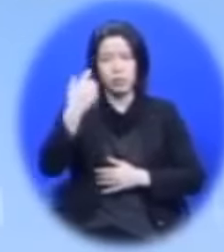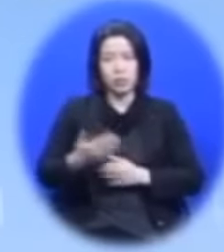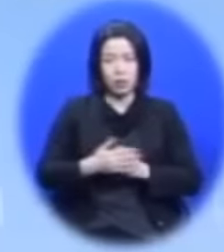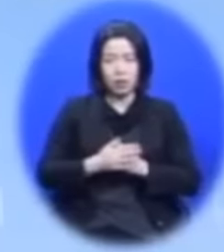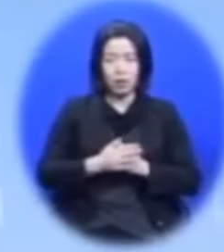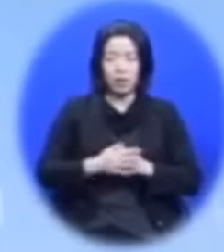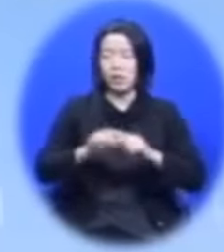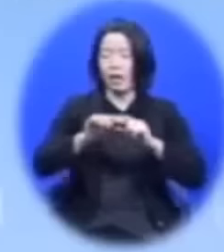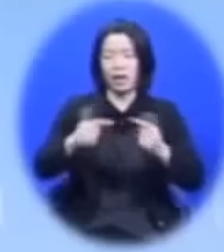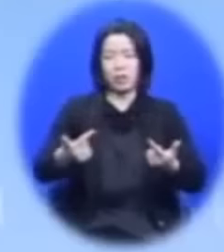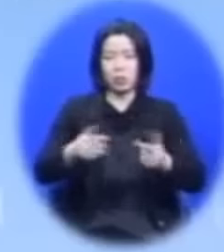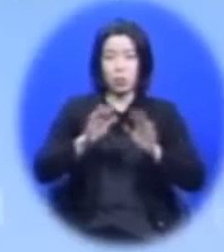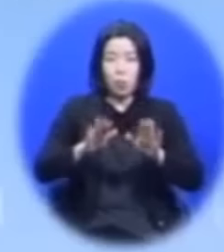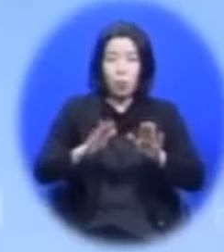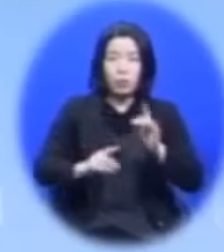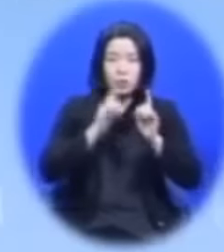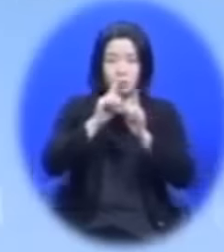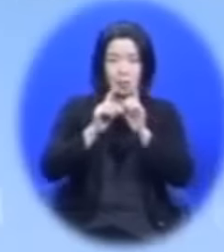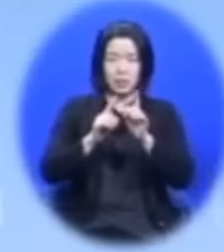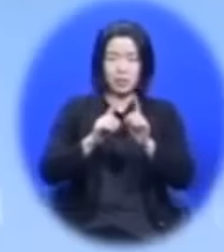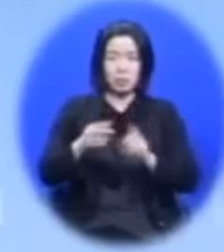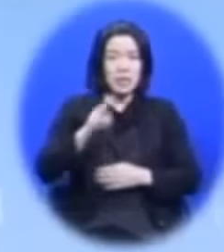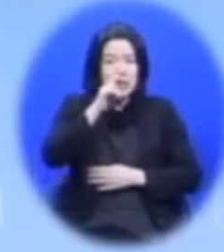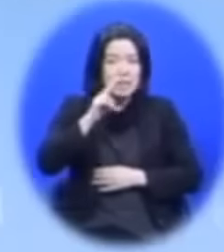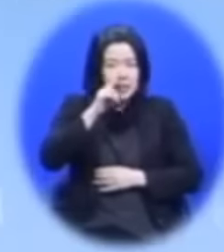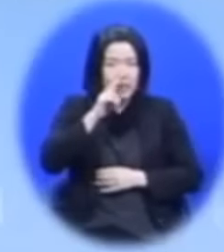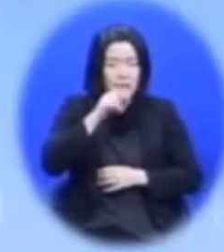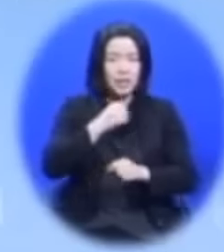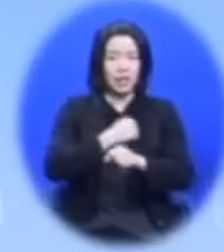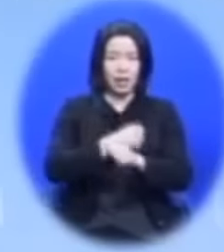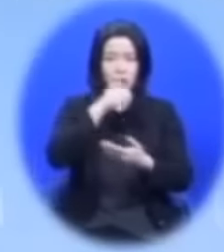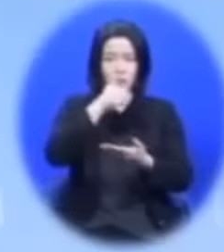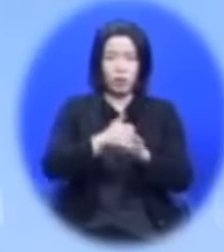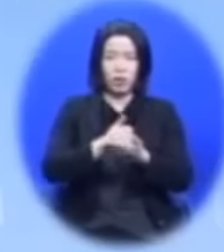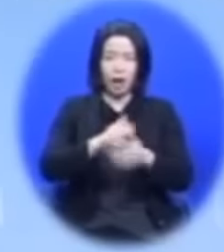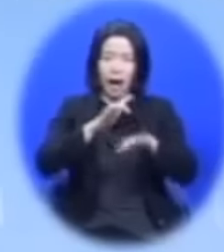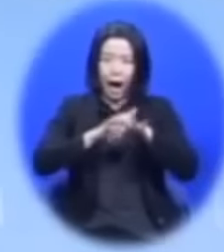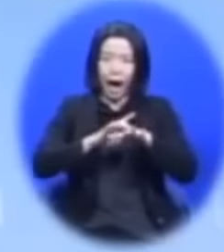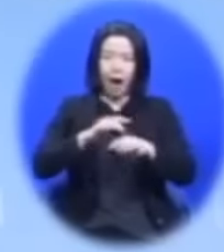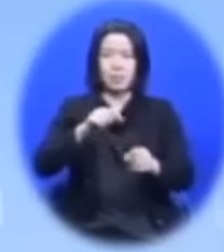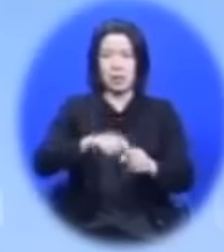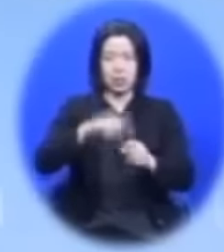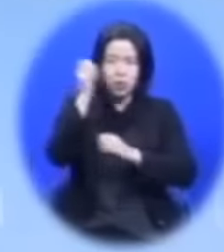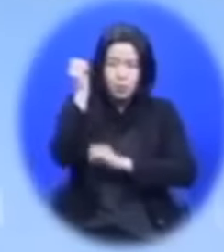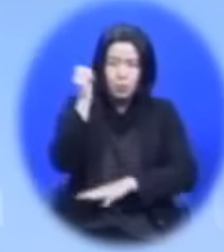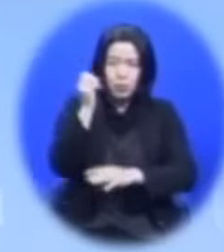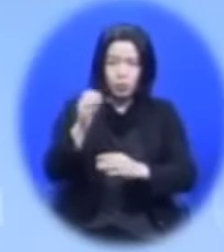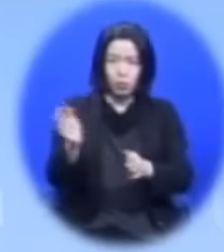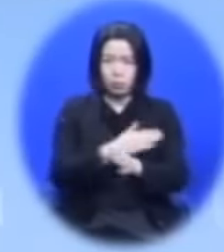않고 오늘 말씀은 시기하고 질투하는 죄가 악마적인